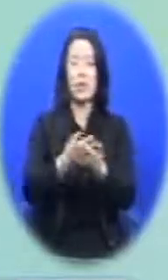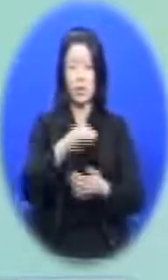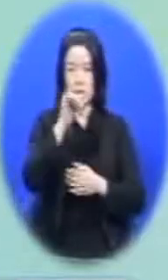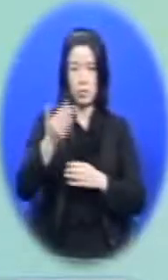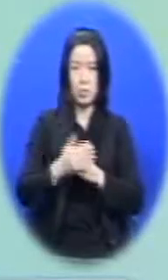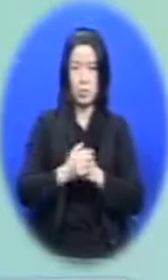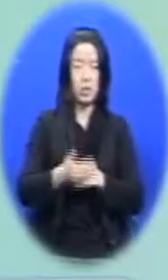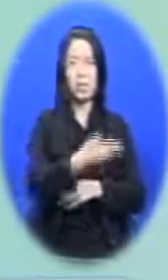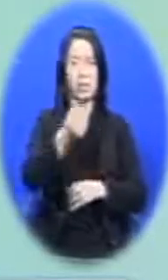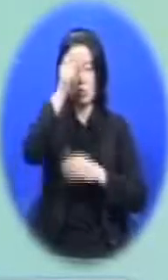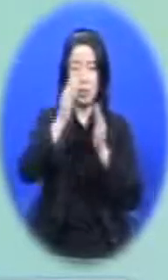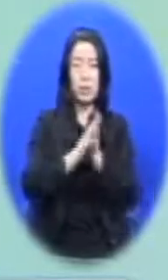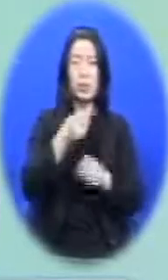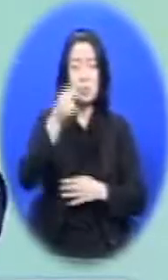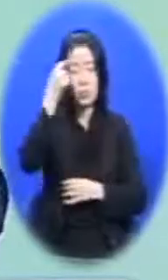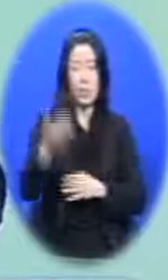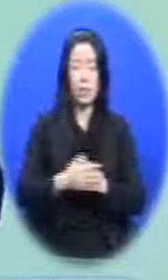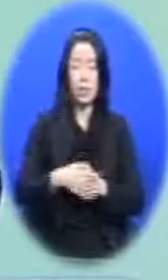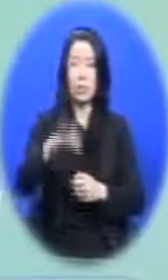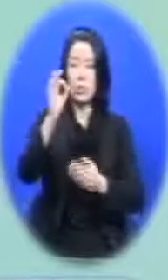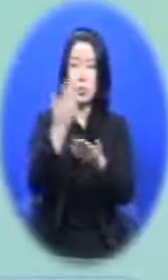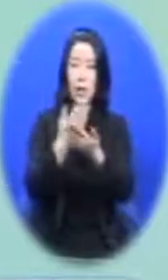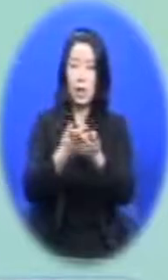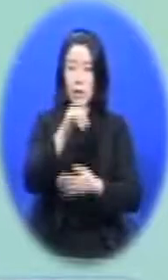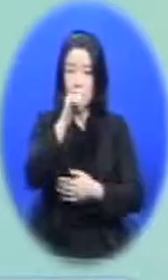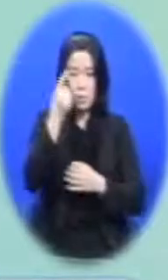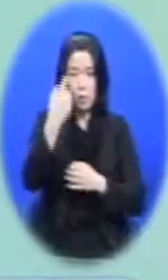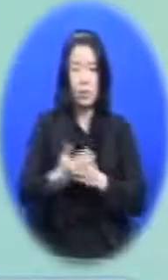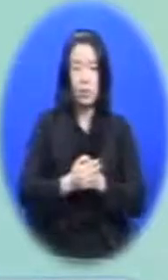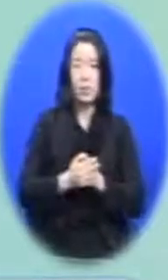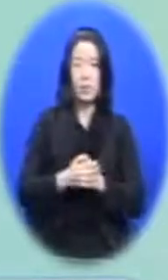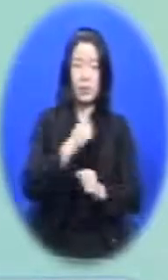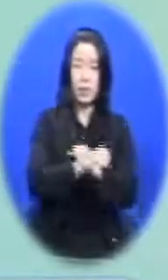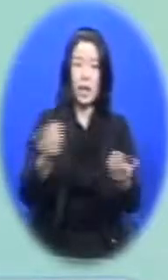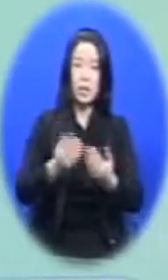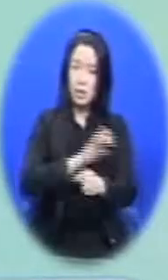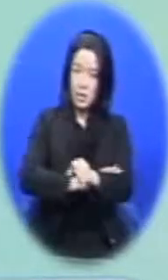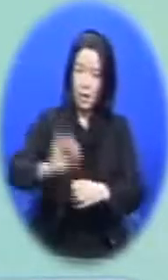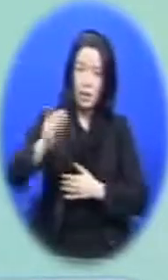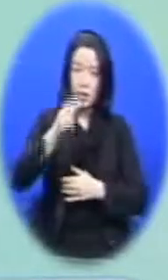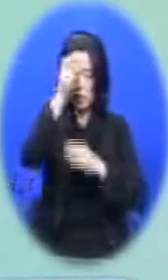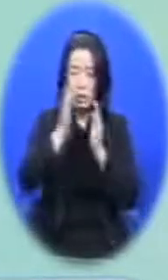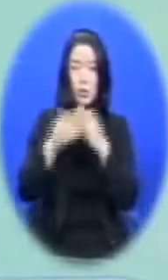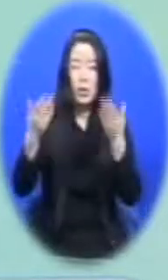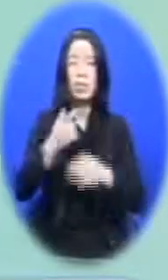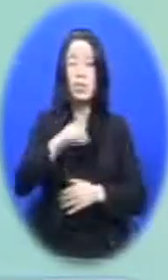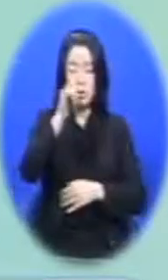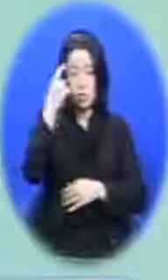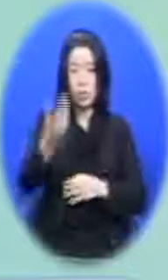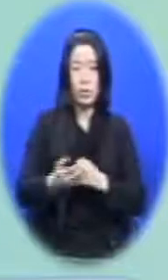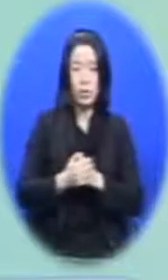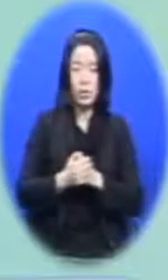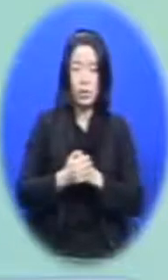해보셨어요? 돈 달라고도 해봤잖아. 하는 일 잘 되게 해달라고도 기도했잖아. 아이들이